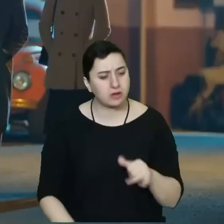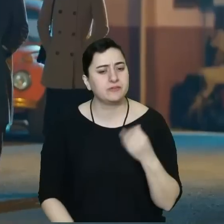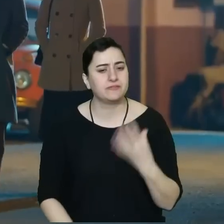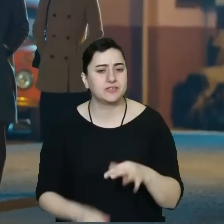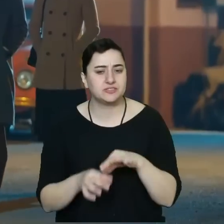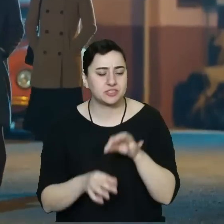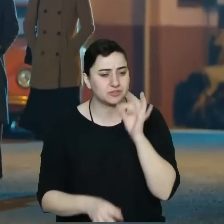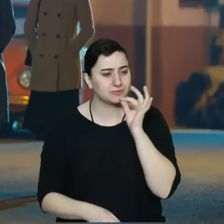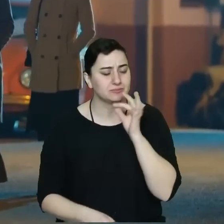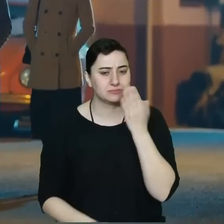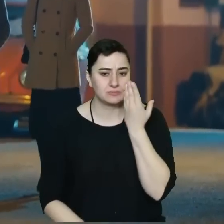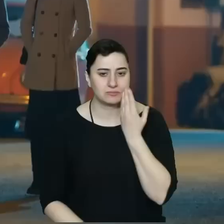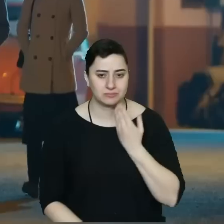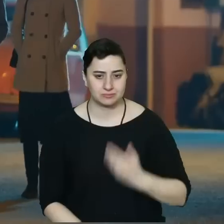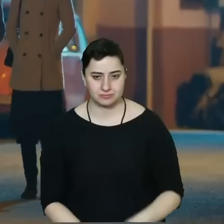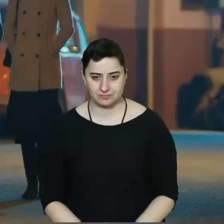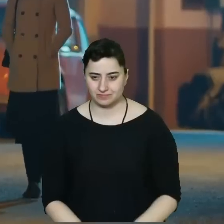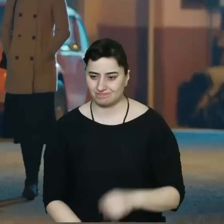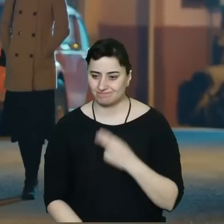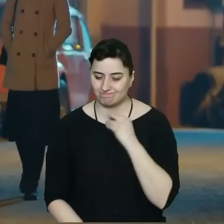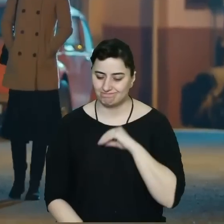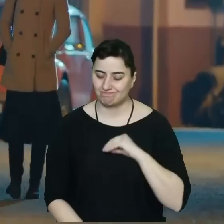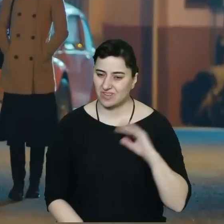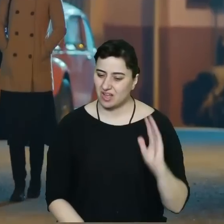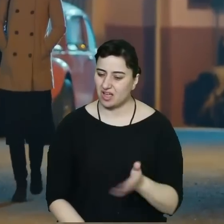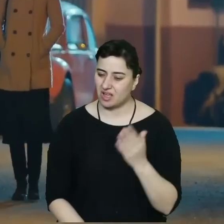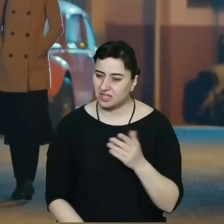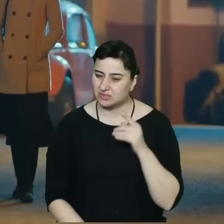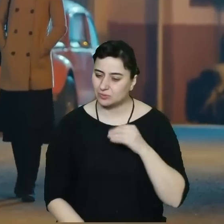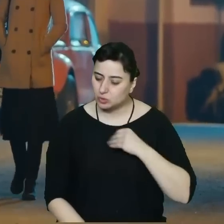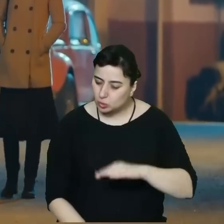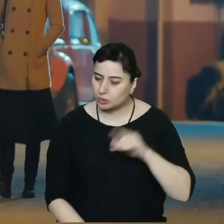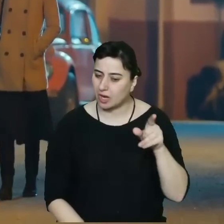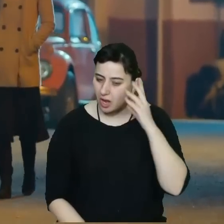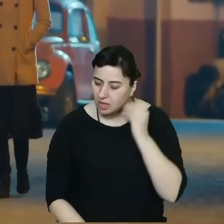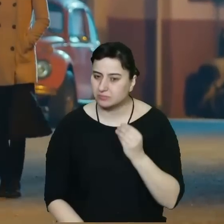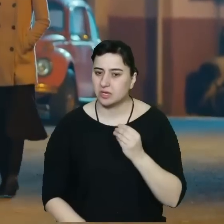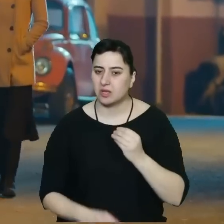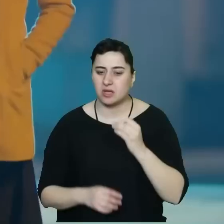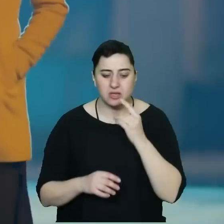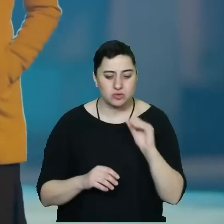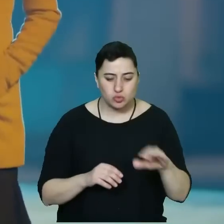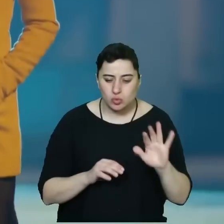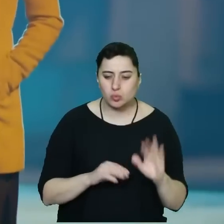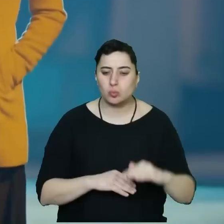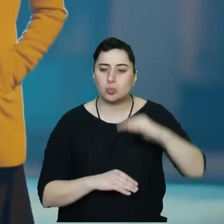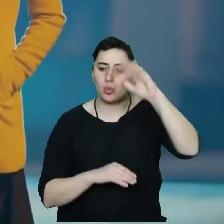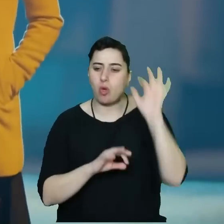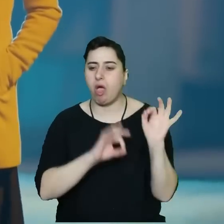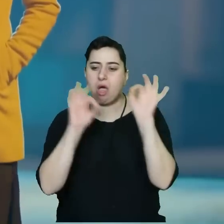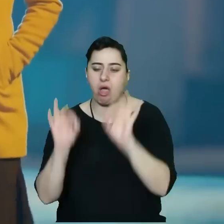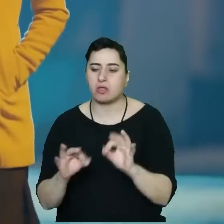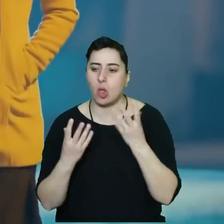çay içmeni. Oh, oh. Çocukken anlamalıydım seni. Yedisinde olanın yetmişinde aynı kalacağını bilmeliydim.